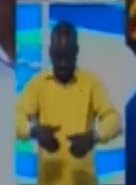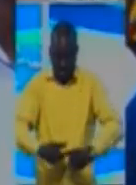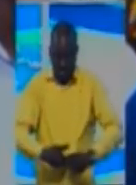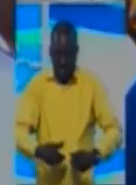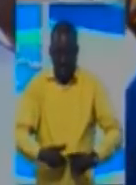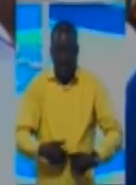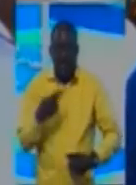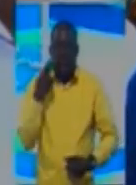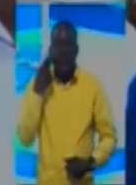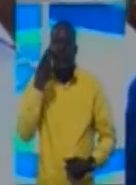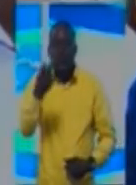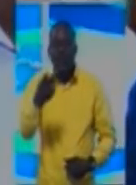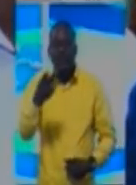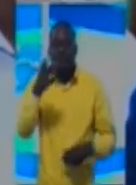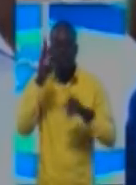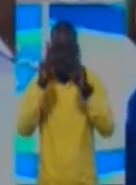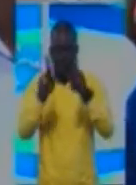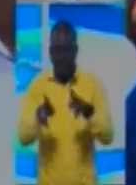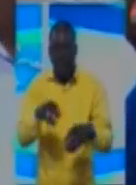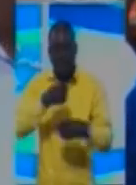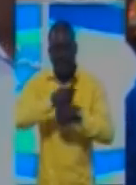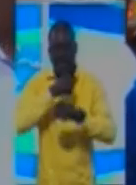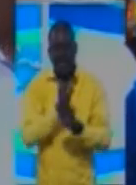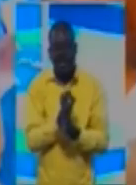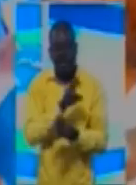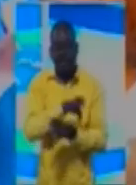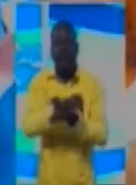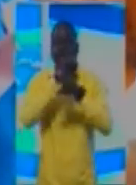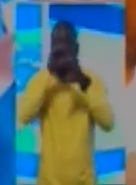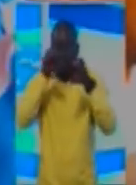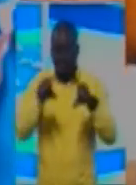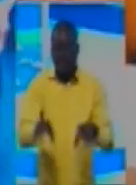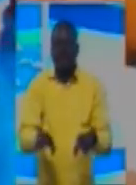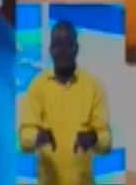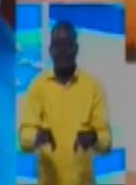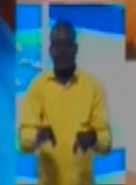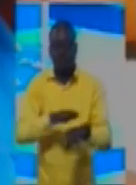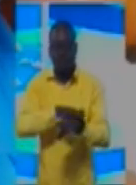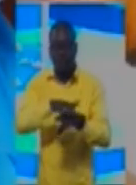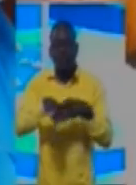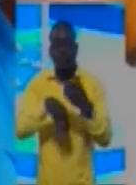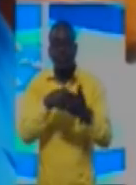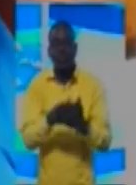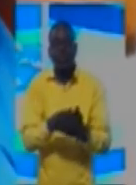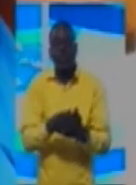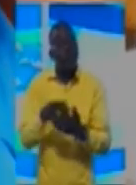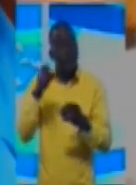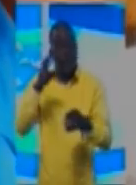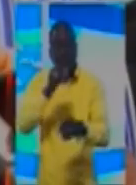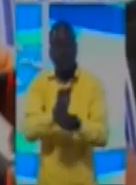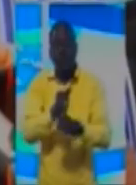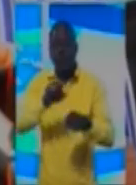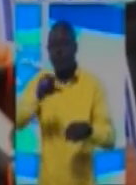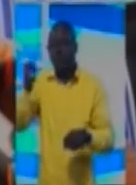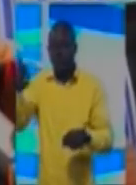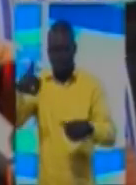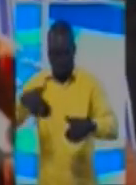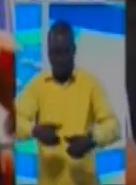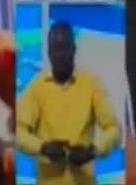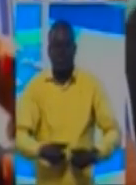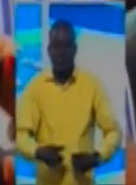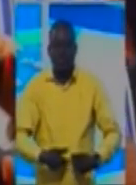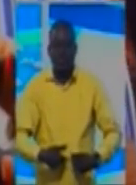est de voir ses lauréats créer leurs entreprises et surtout d'embaucher d'autres jeunes. C'est